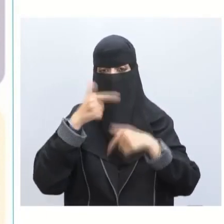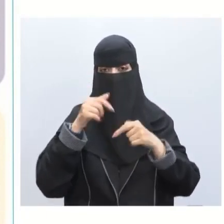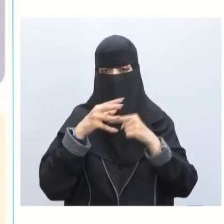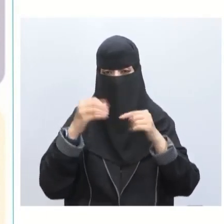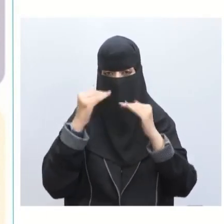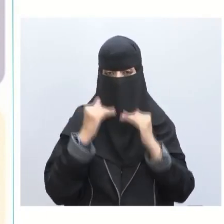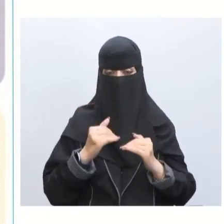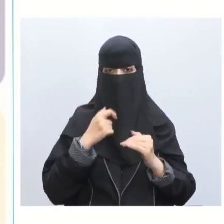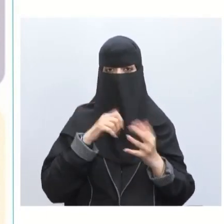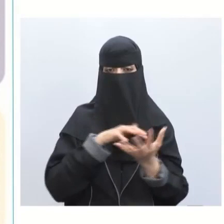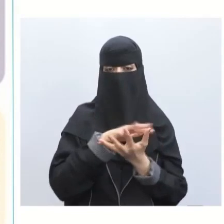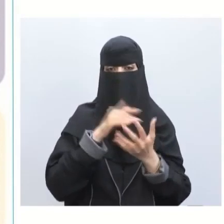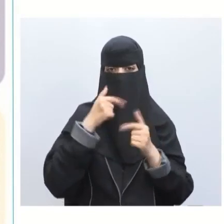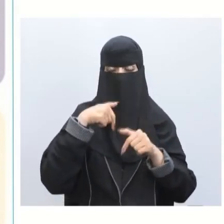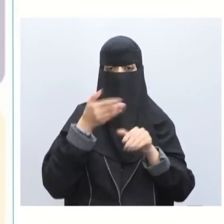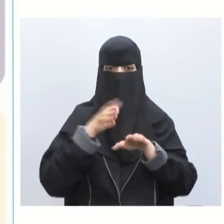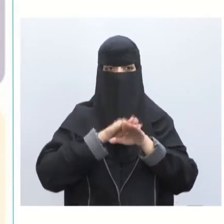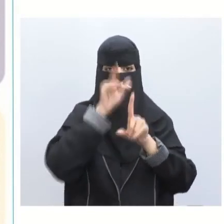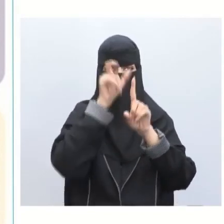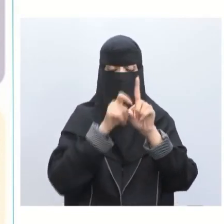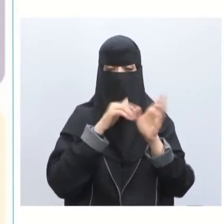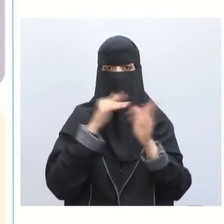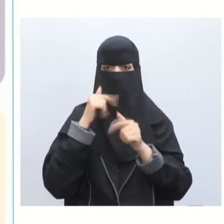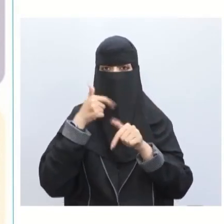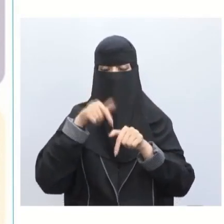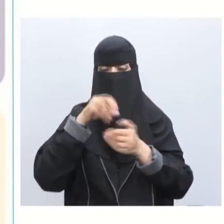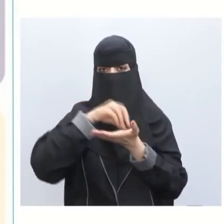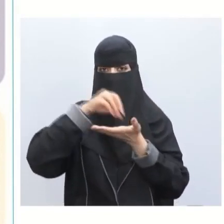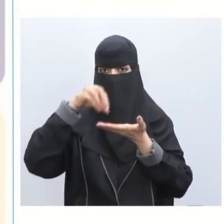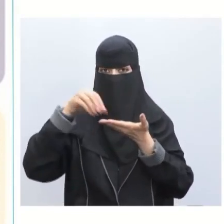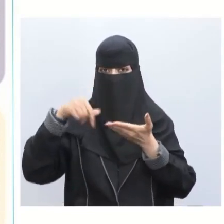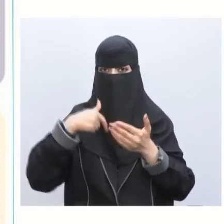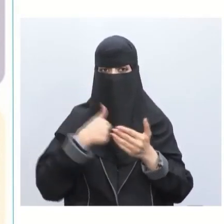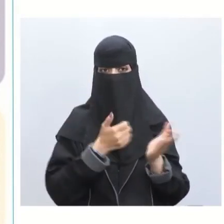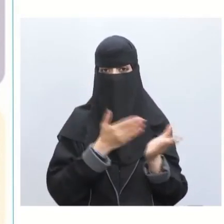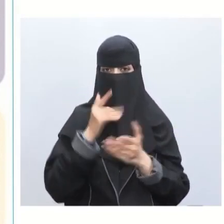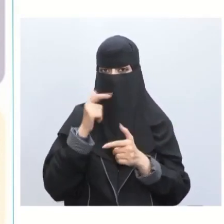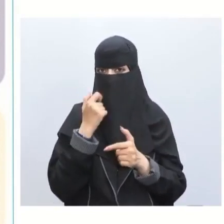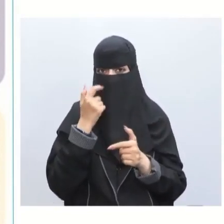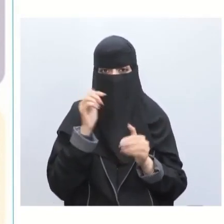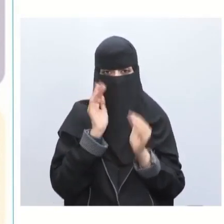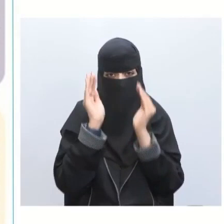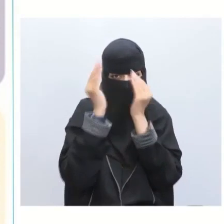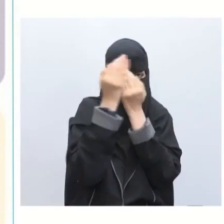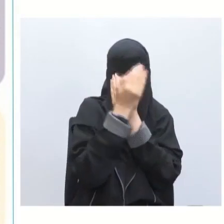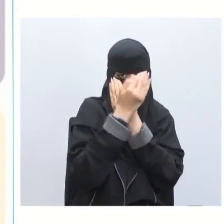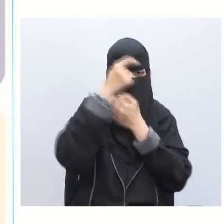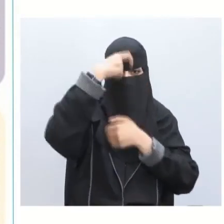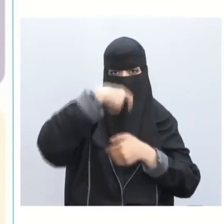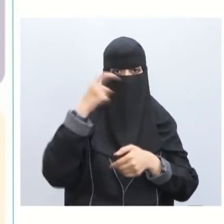اقل خطوره على المتنمر كما ان وسائله تتيح المتنمر اخفاء